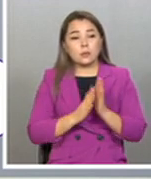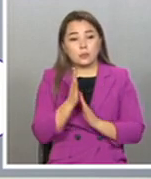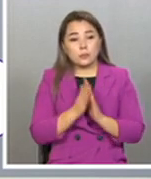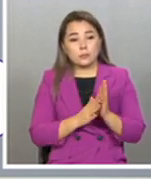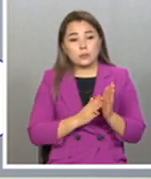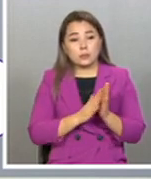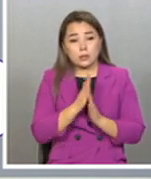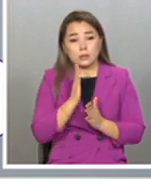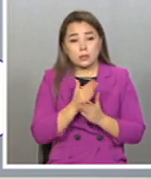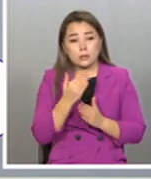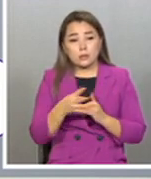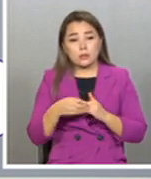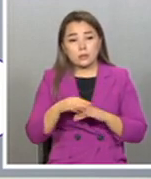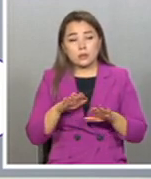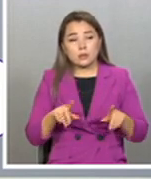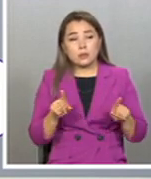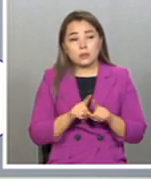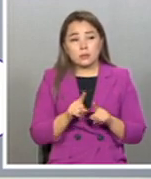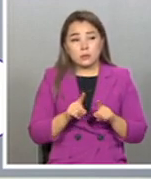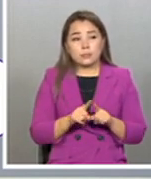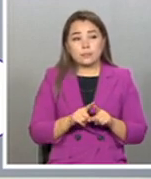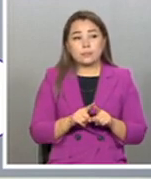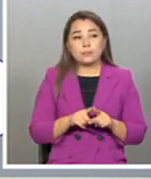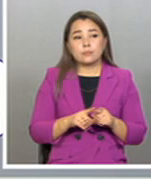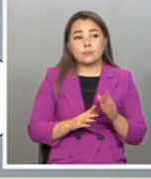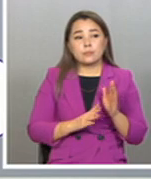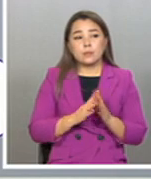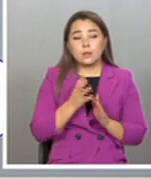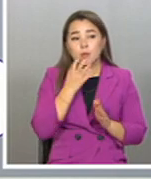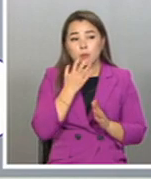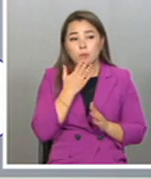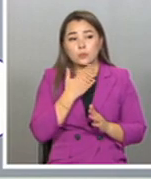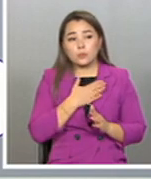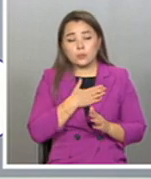оңтүстік аймақтарда жылу сүйгіс өсімдіктер өседі.